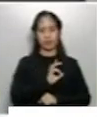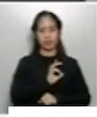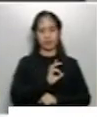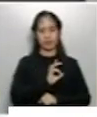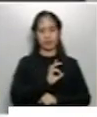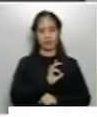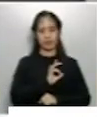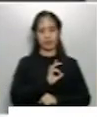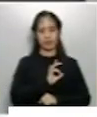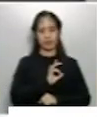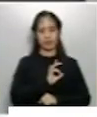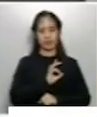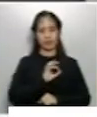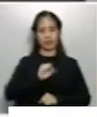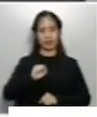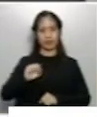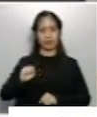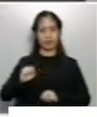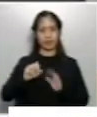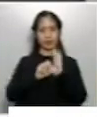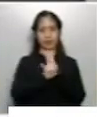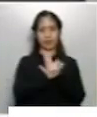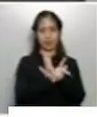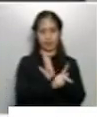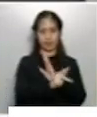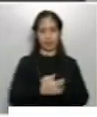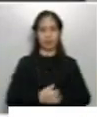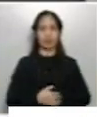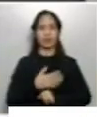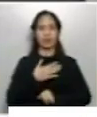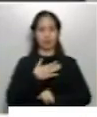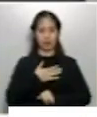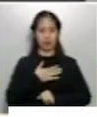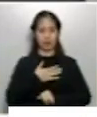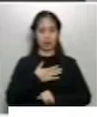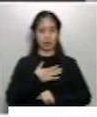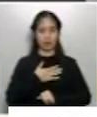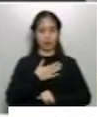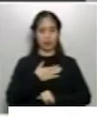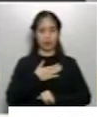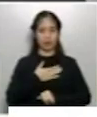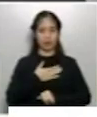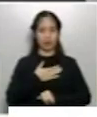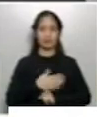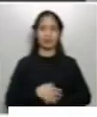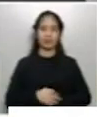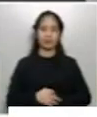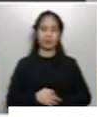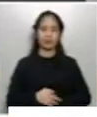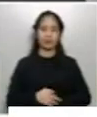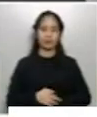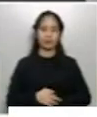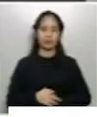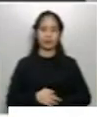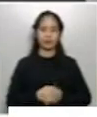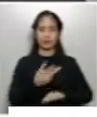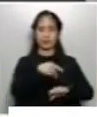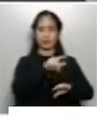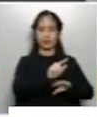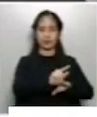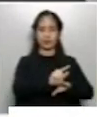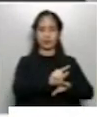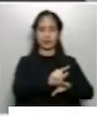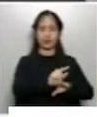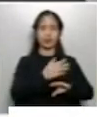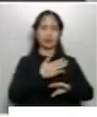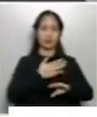ษฎรจังหวัดสกลนครในฐานะสมาชิกรัฐสภา ท่านประธานครับ